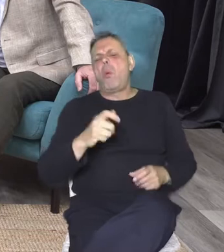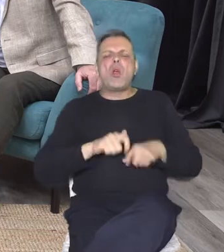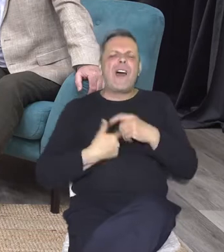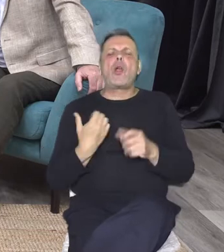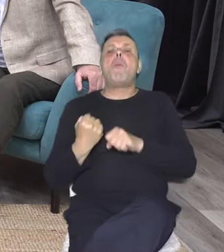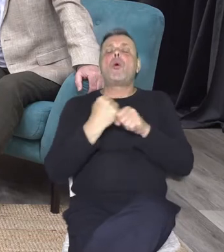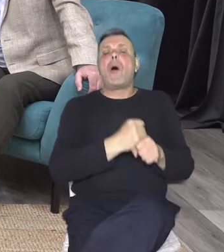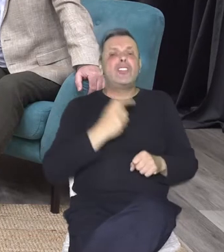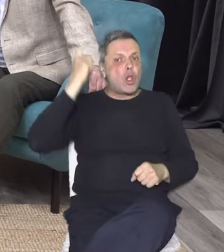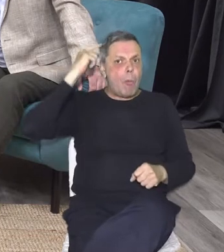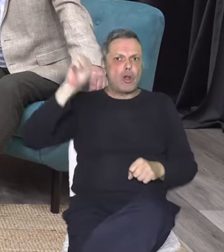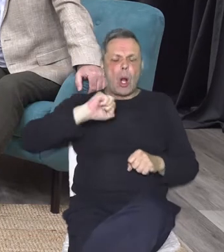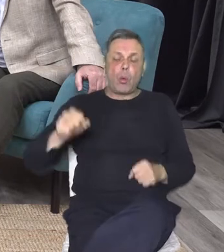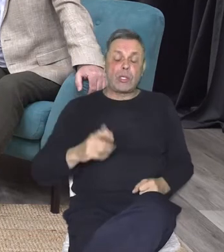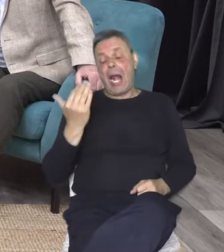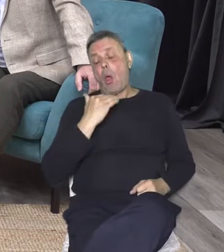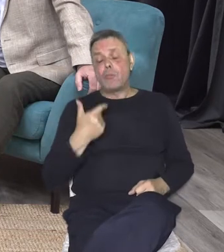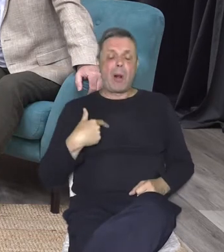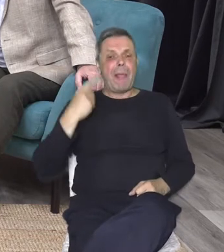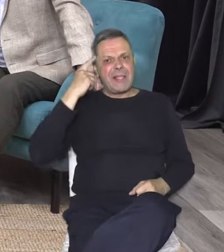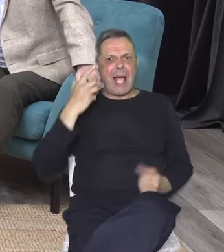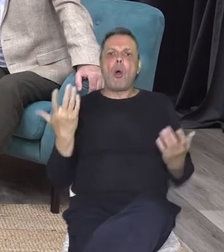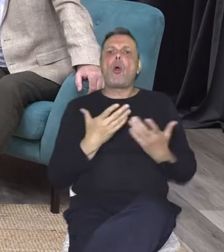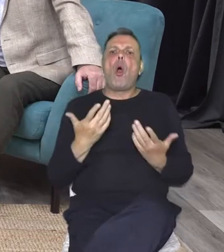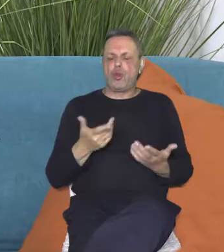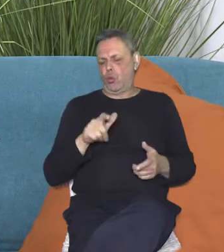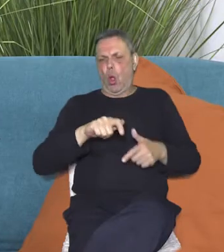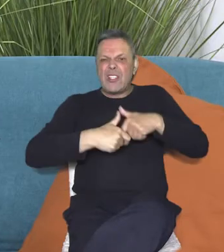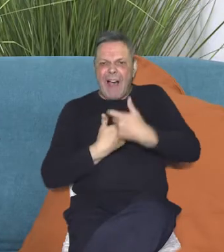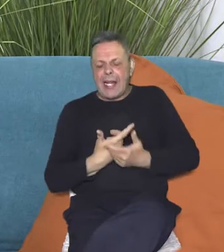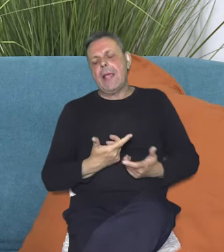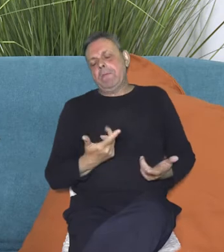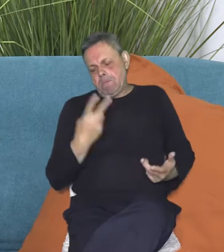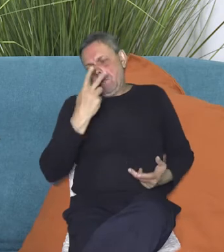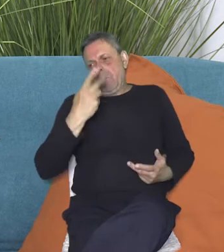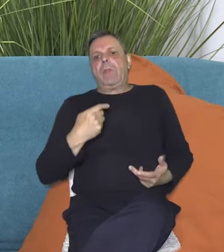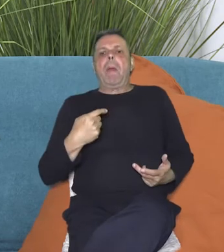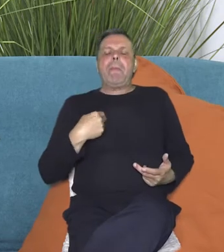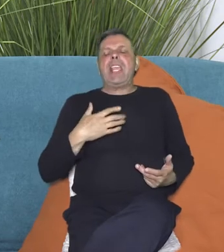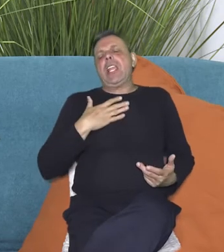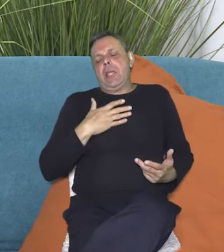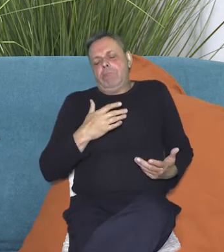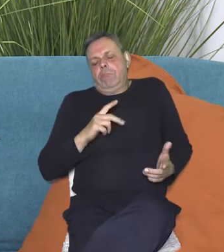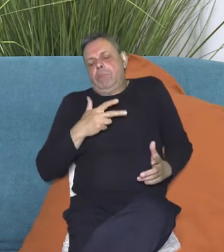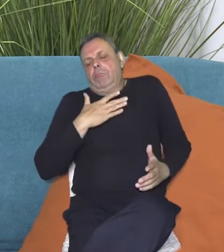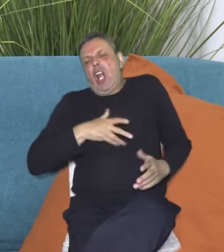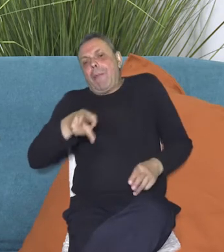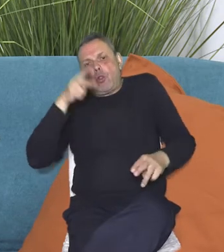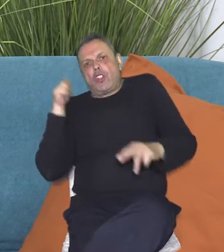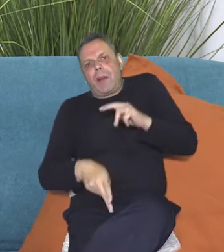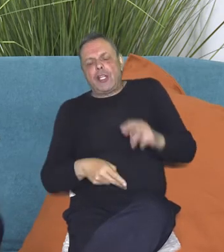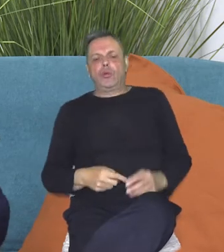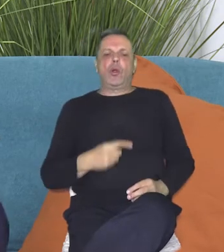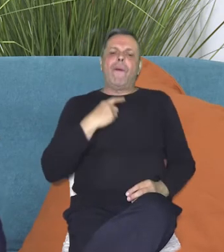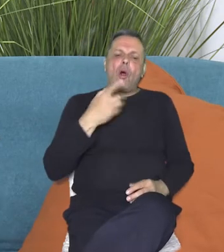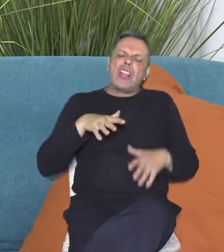koje mogu dovesti do moždanog udara, a s obzirom da znamo koje su to sve čimbenici rizika, onda ih nastojimo